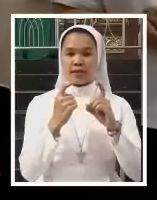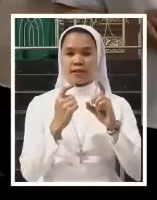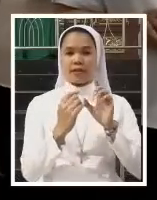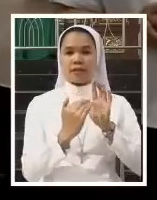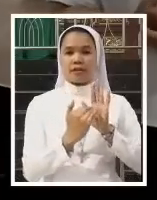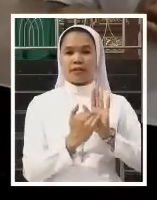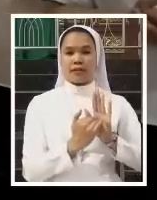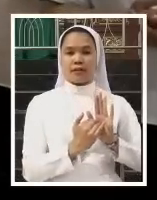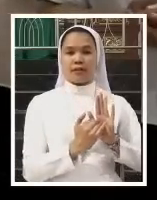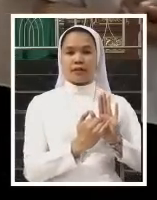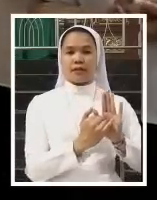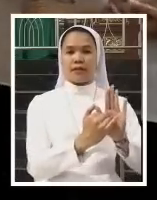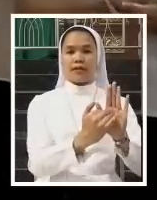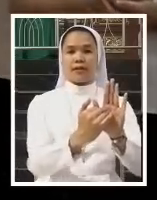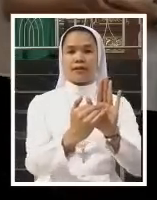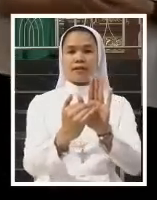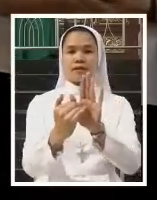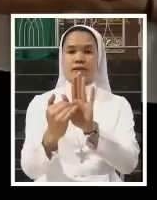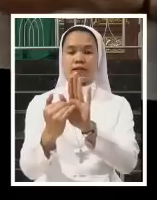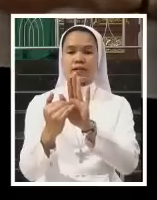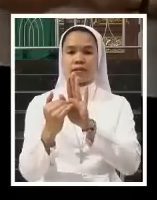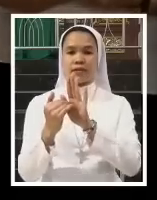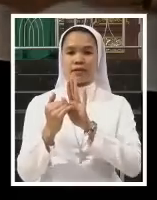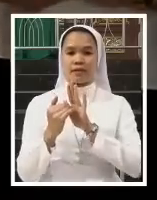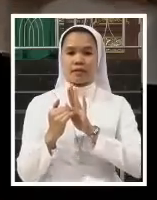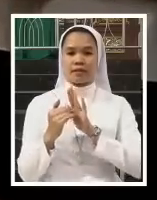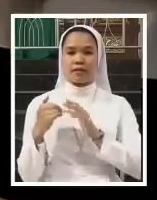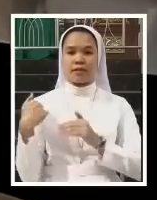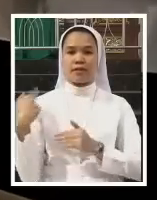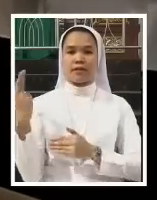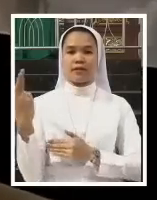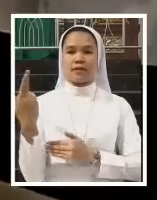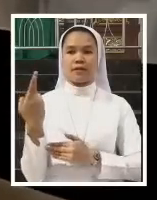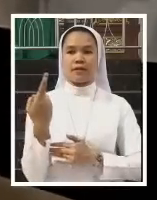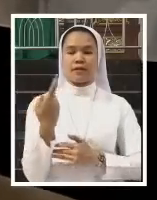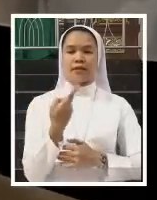nagkakasala sa muya.